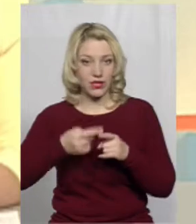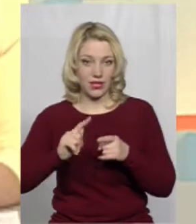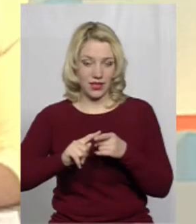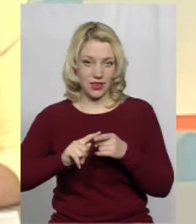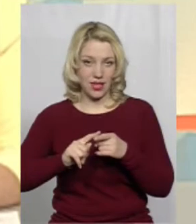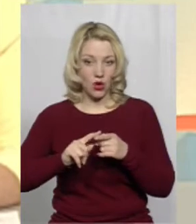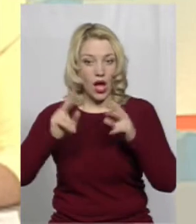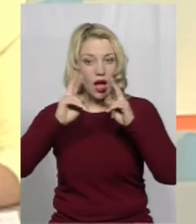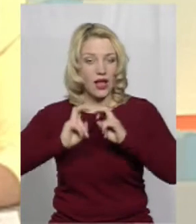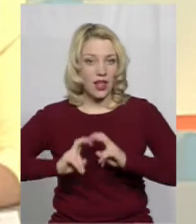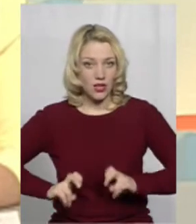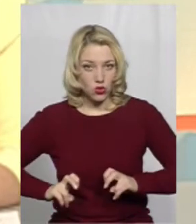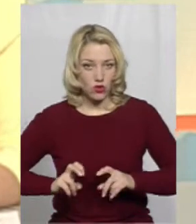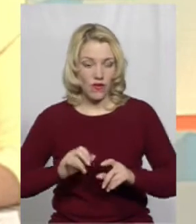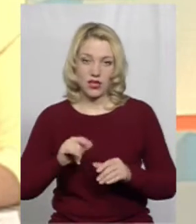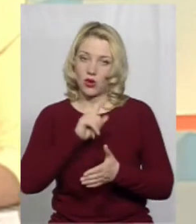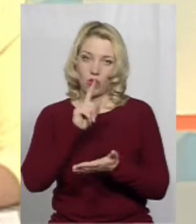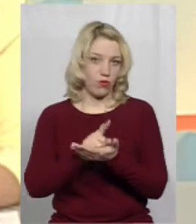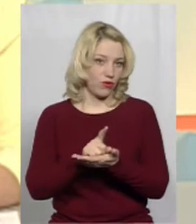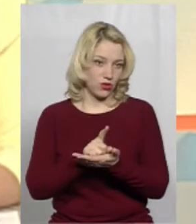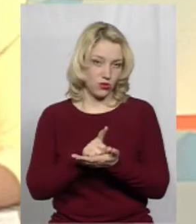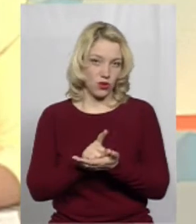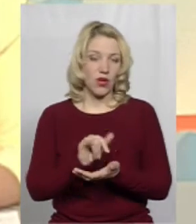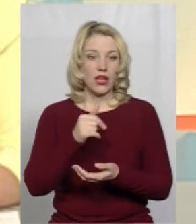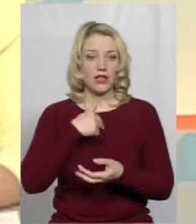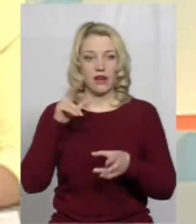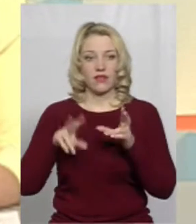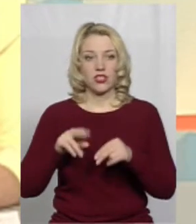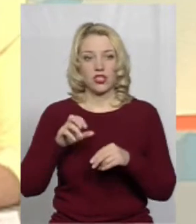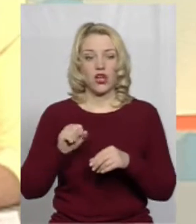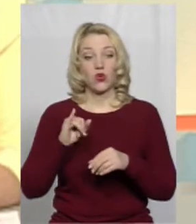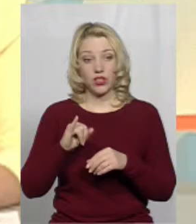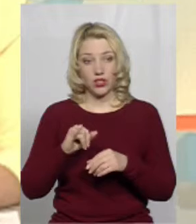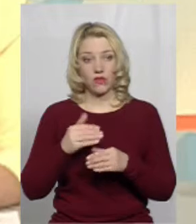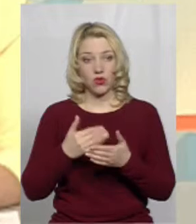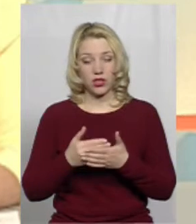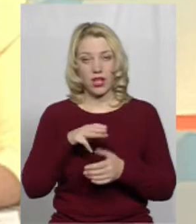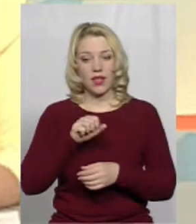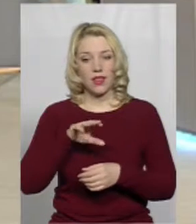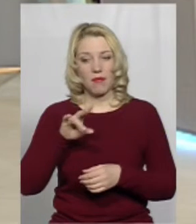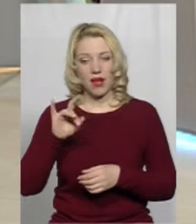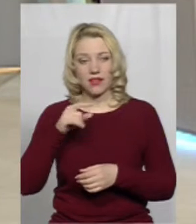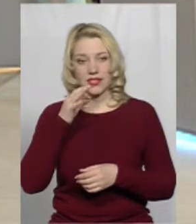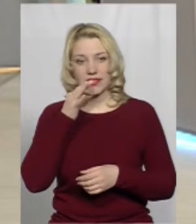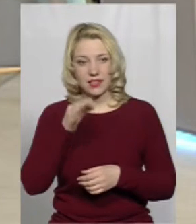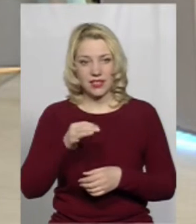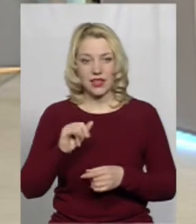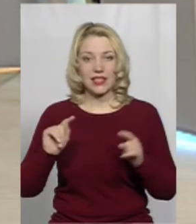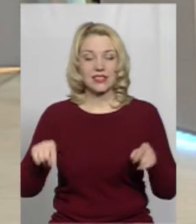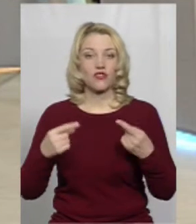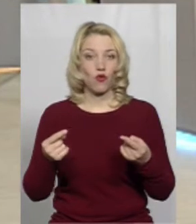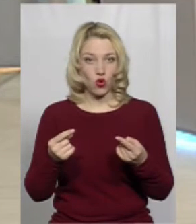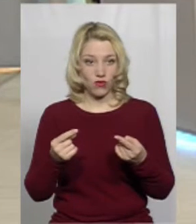нею, аналізувати обов'язково, я вважаю. Ну, і от пані Тамара сказала, і